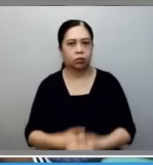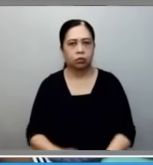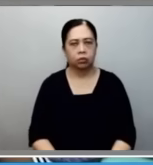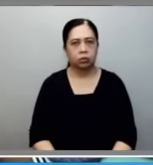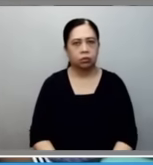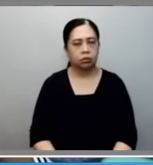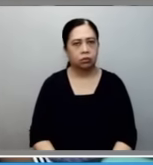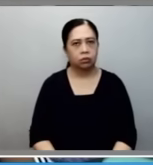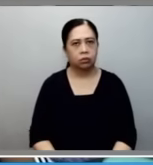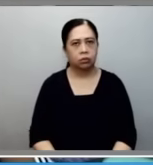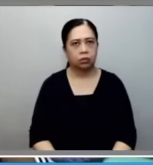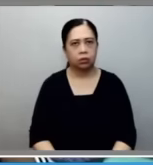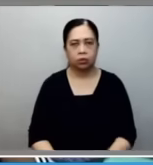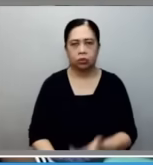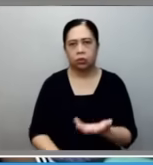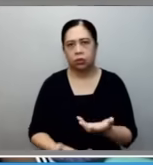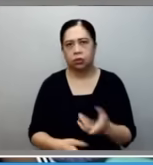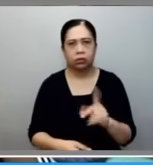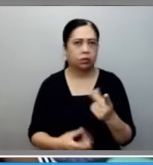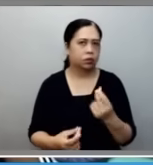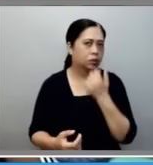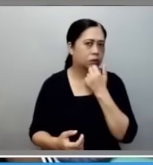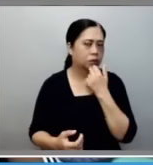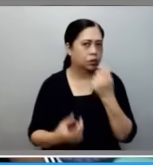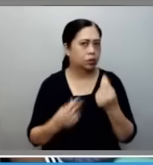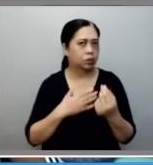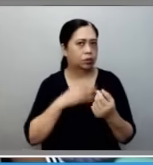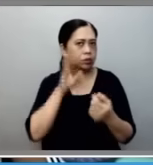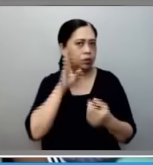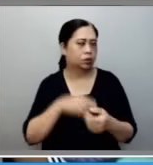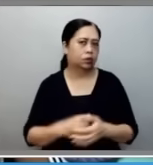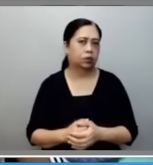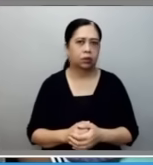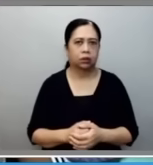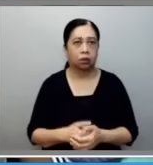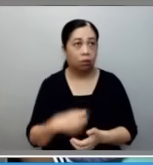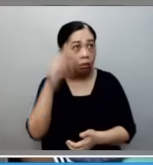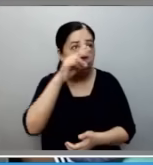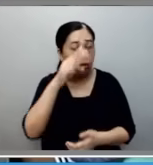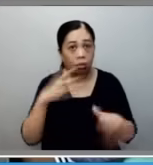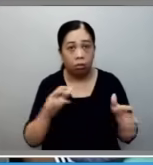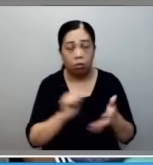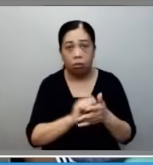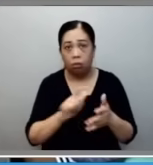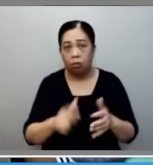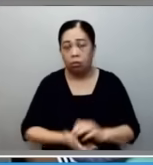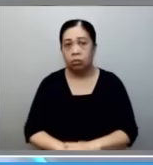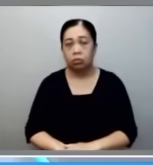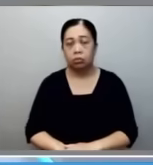Hindi naman po dapat ganyan yung mangyari sa kapatid ko eh. Nagpagkamalan lang po talaga siya.